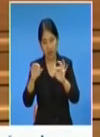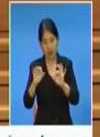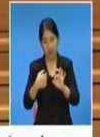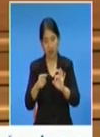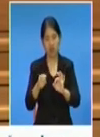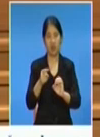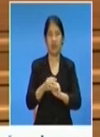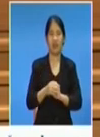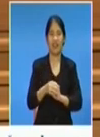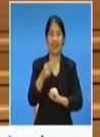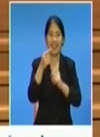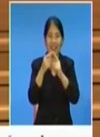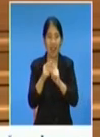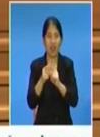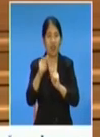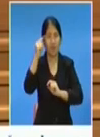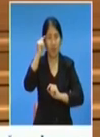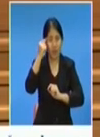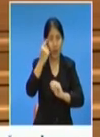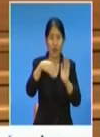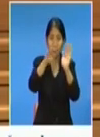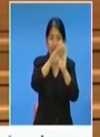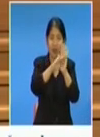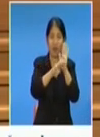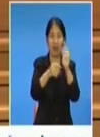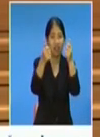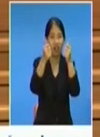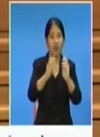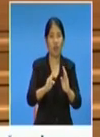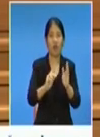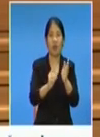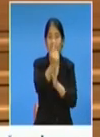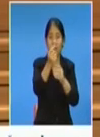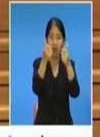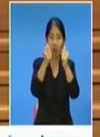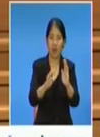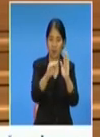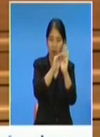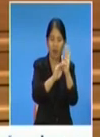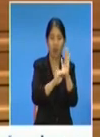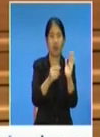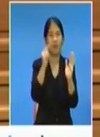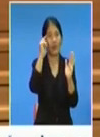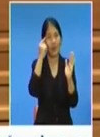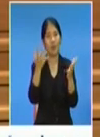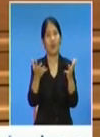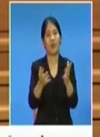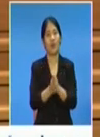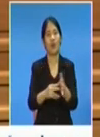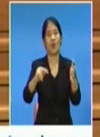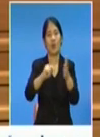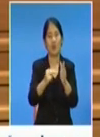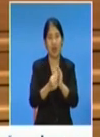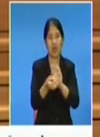านก็ต้องมานั่งพายเรือให้โจรนั่งนะครับแล้วเรื่องนี้เนี่ยยังน่าเกลียดมากไปกว่านั้นอีกครับในการประกวดรา